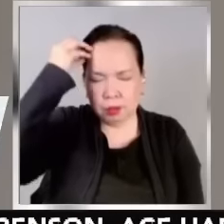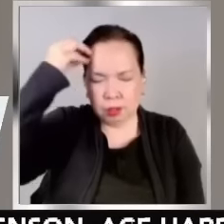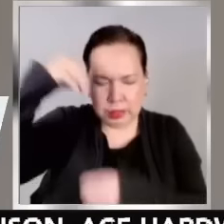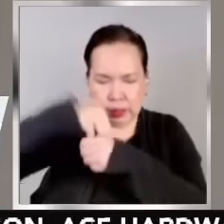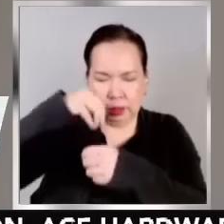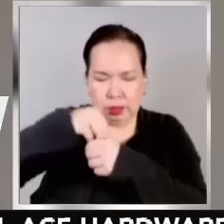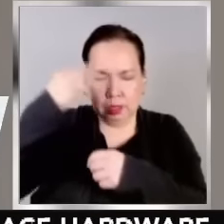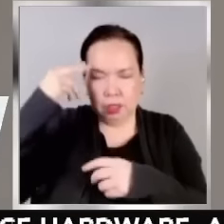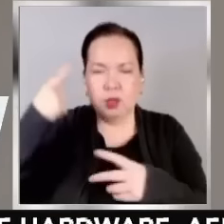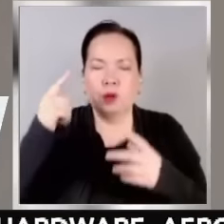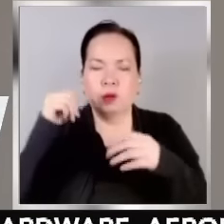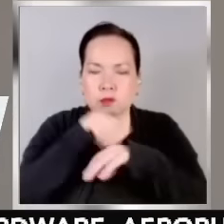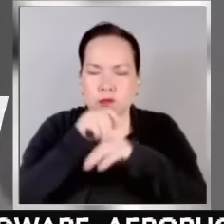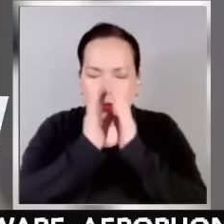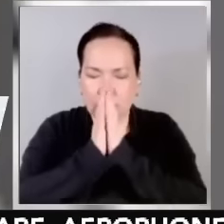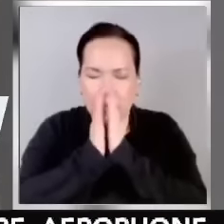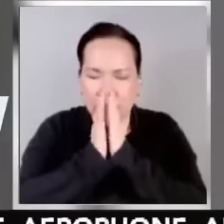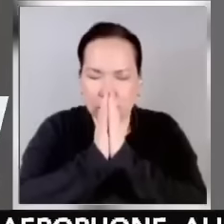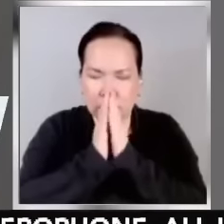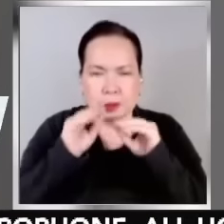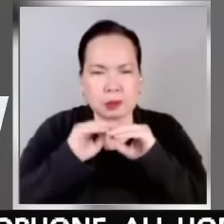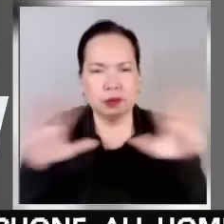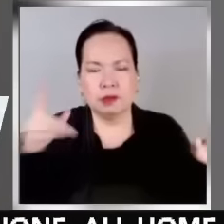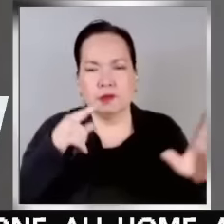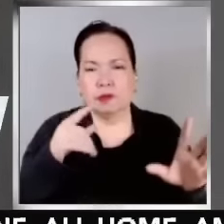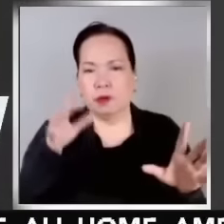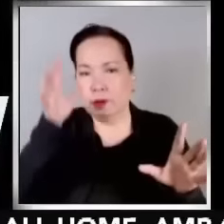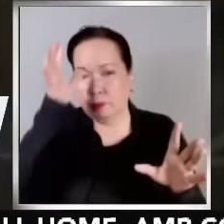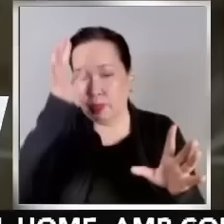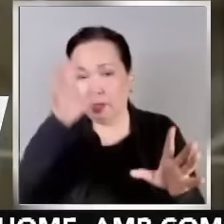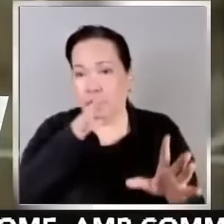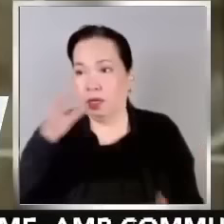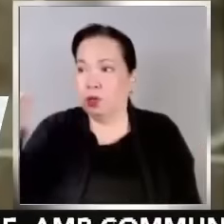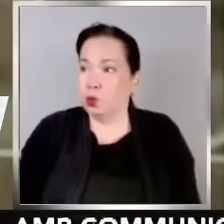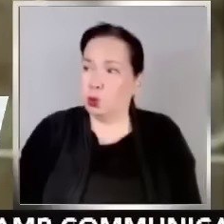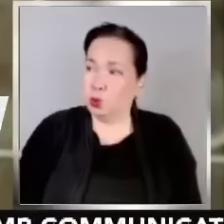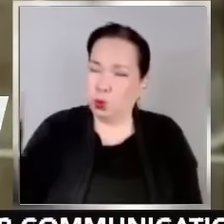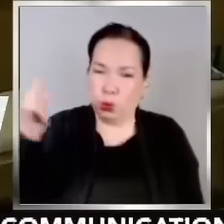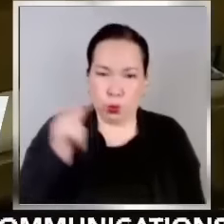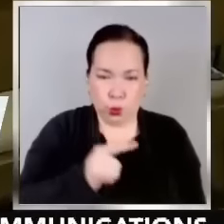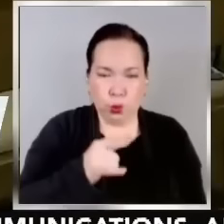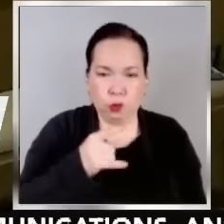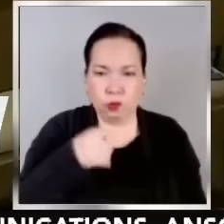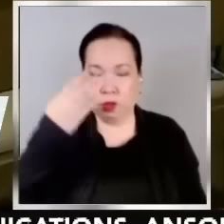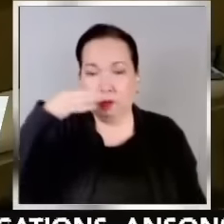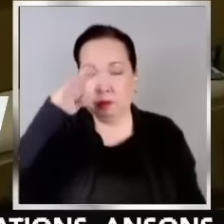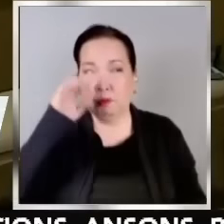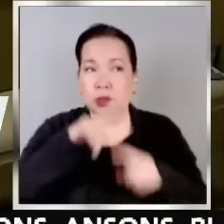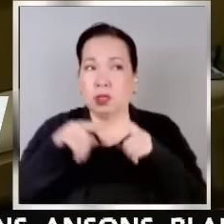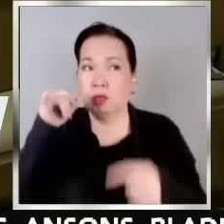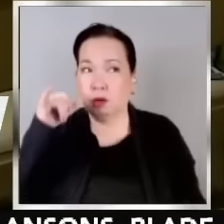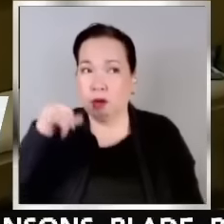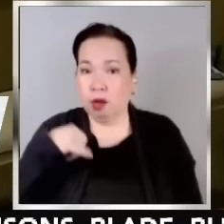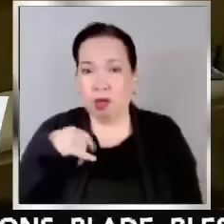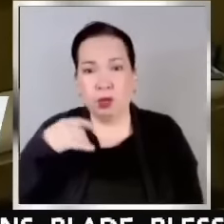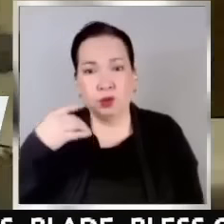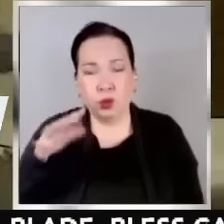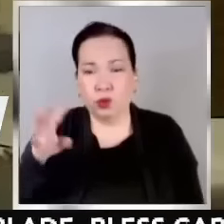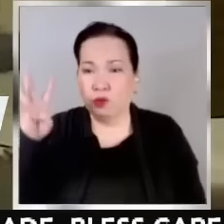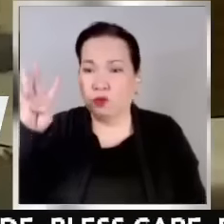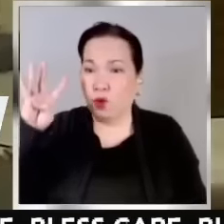at para sa kanyang mga magulang na lumipad galing Sarangani. Pero kahapon, matapos ang apat na